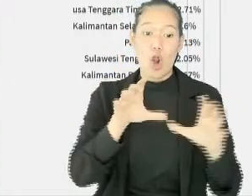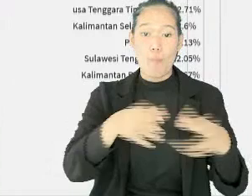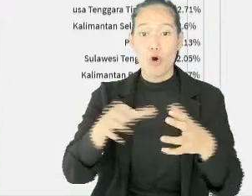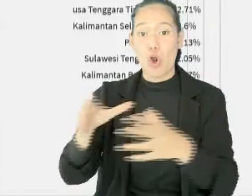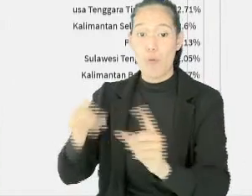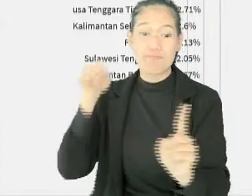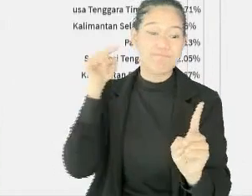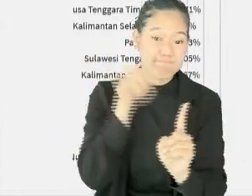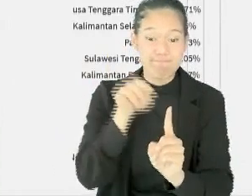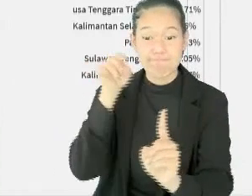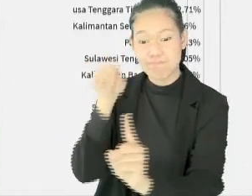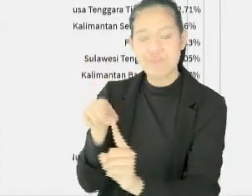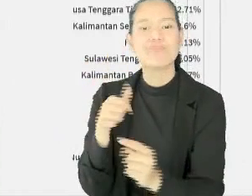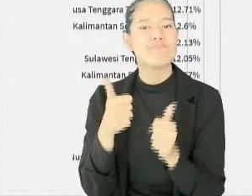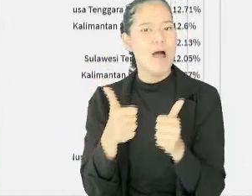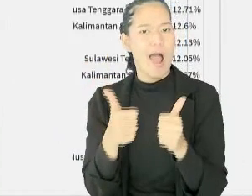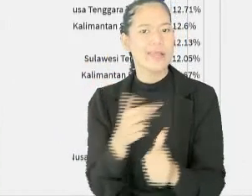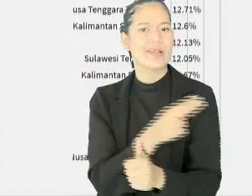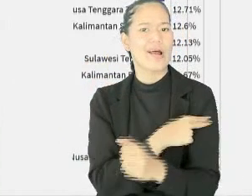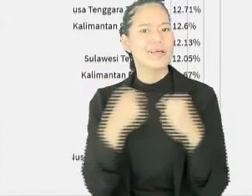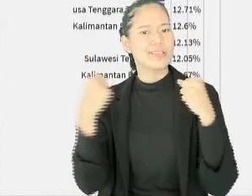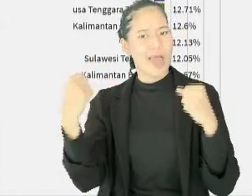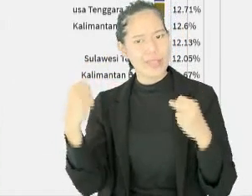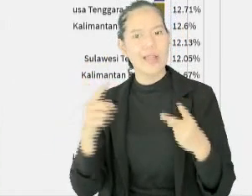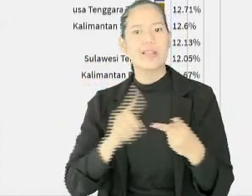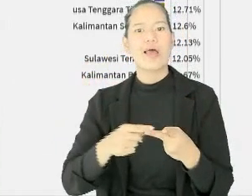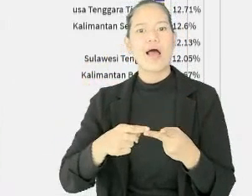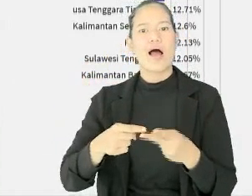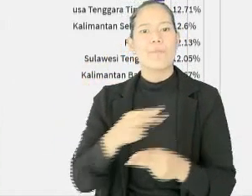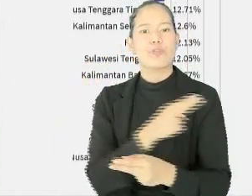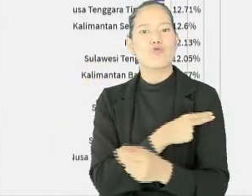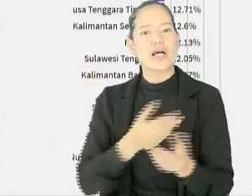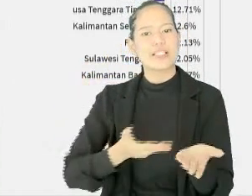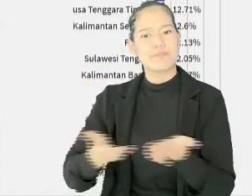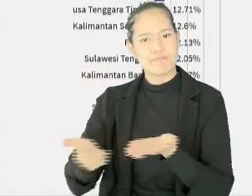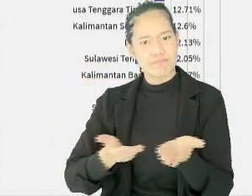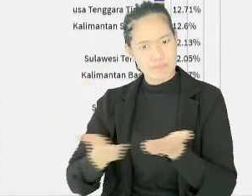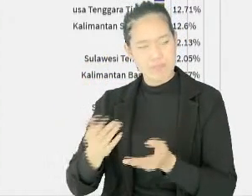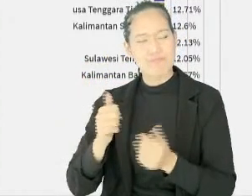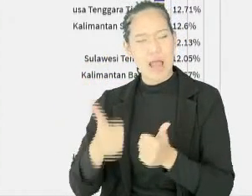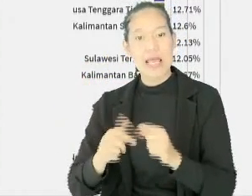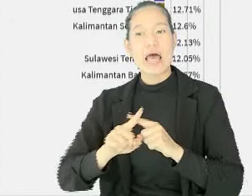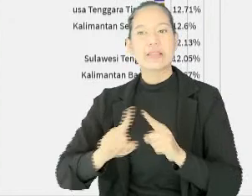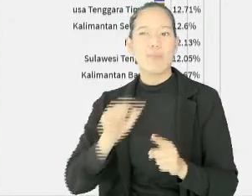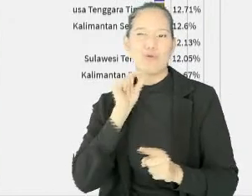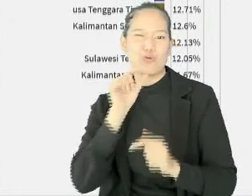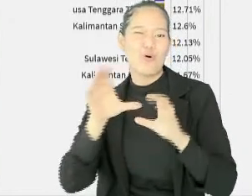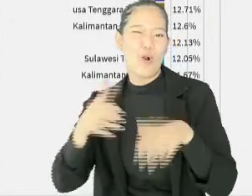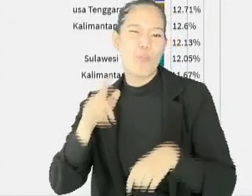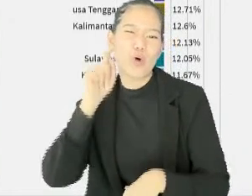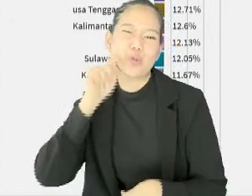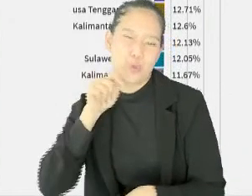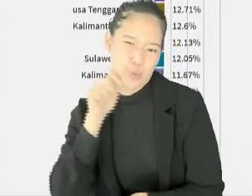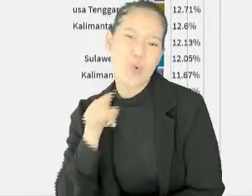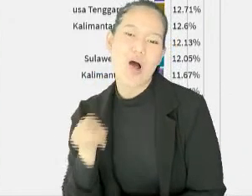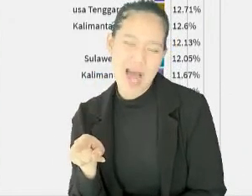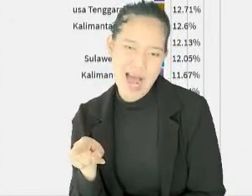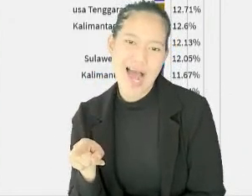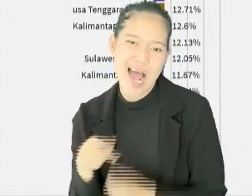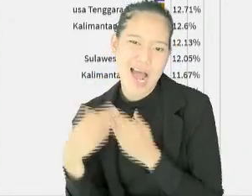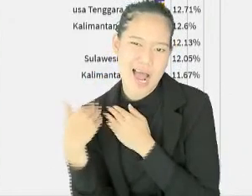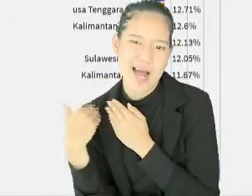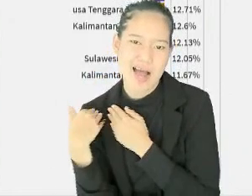kelompok kita lihat sudah cukup baik untuk menjaga kesehatan petugas publik juga sudah cukup baik ketika kita punya PR bilancia nih sebenarnya dokter Lula